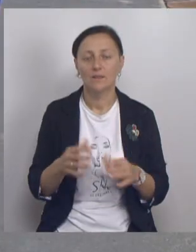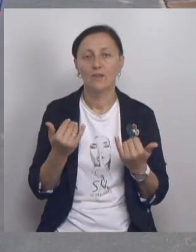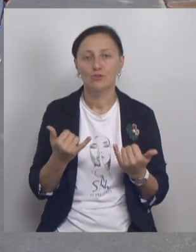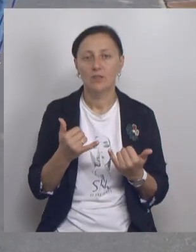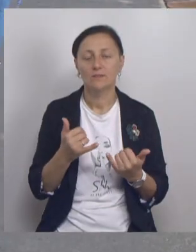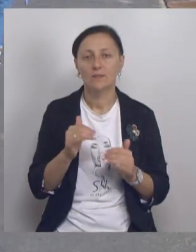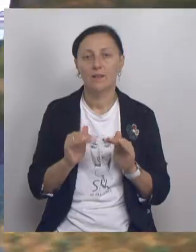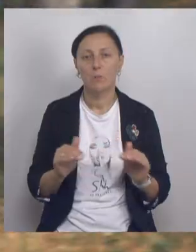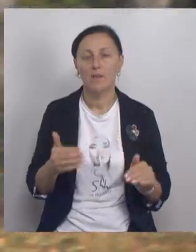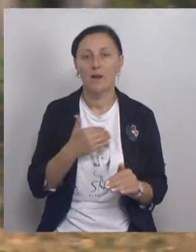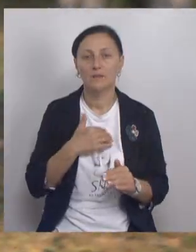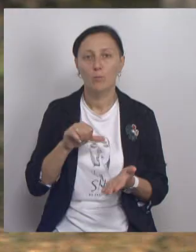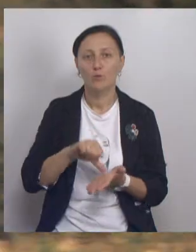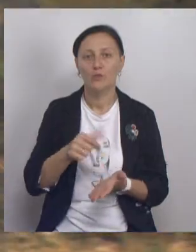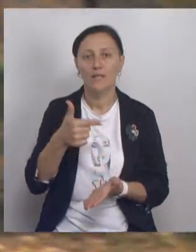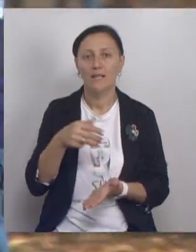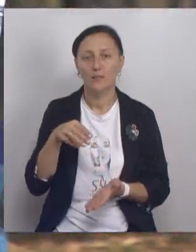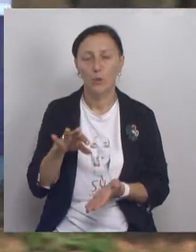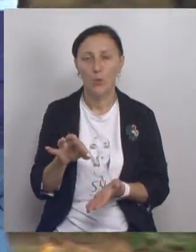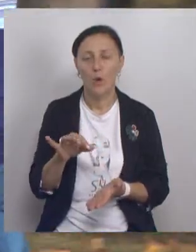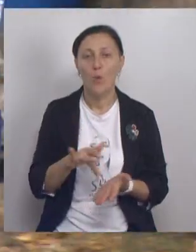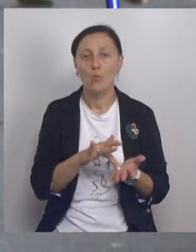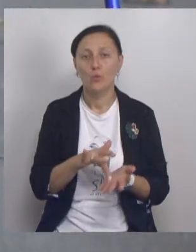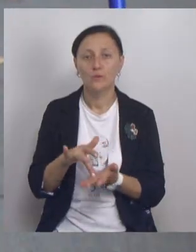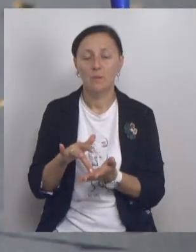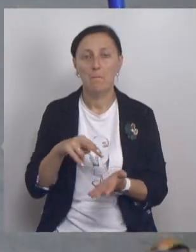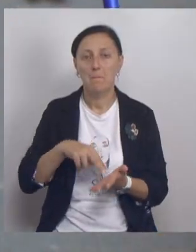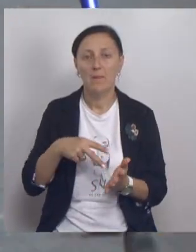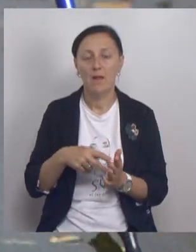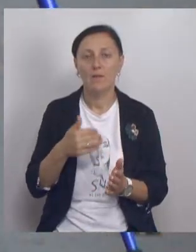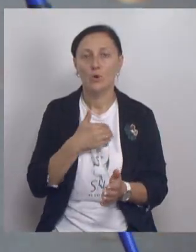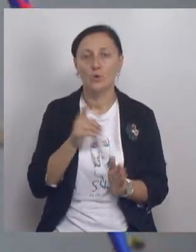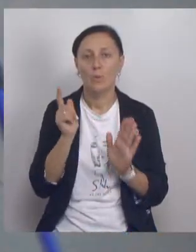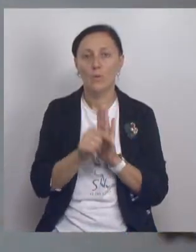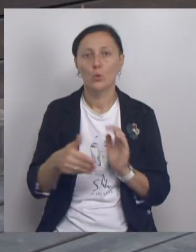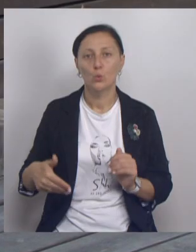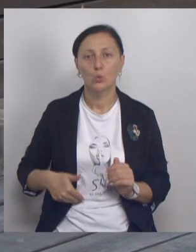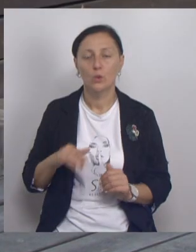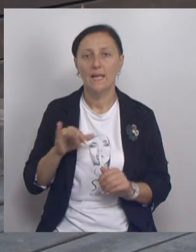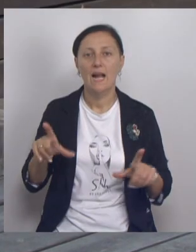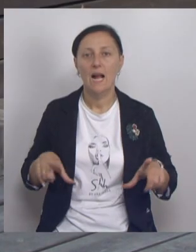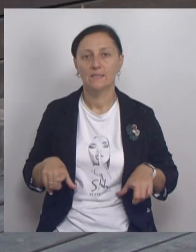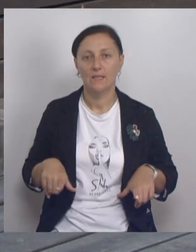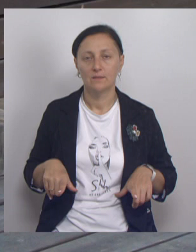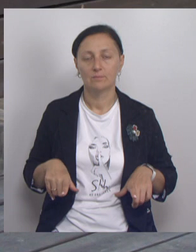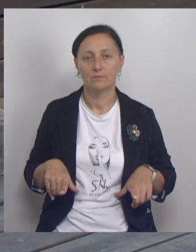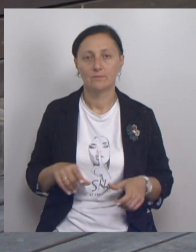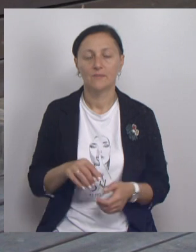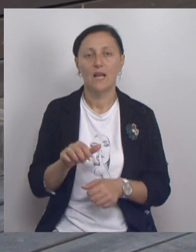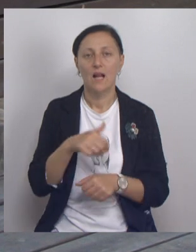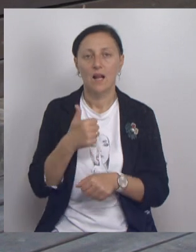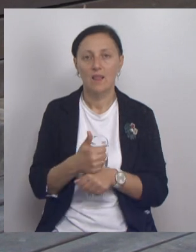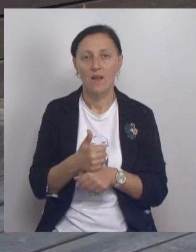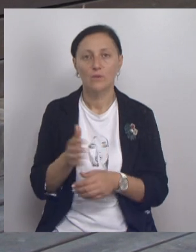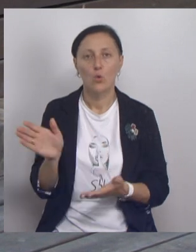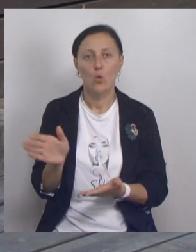поучаствовать в зачете ГТО. В туристических планах пожилых путешественников – поездка в Тулу и Казань. Самое главное – убрать все